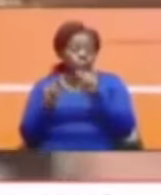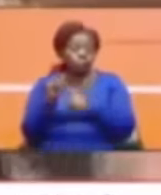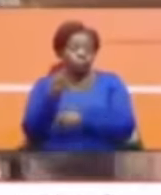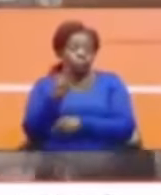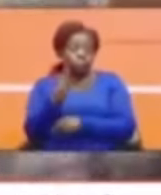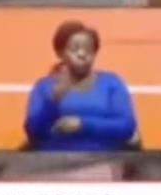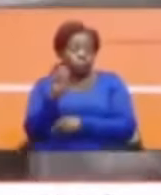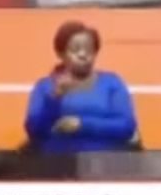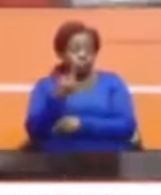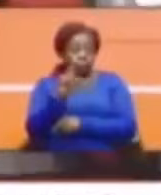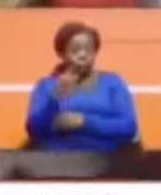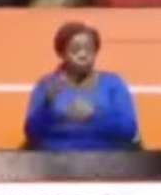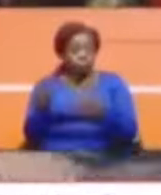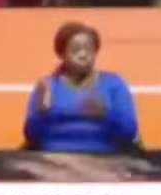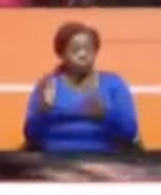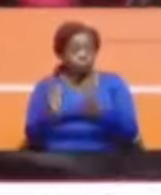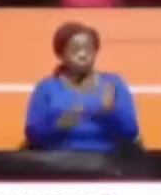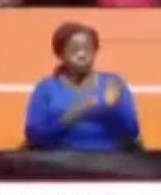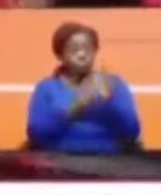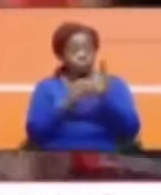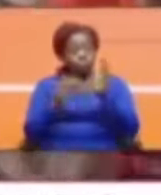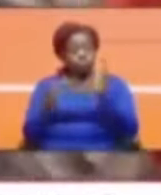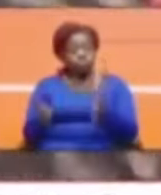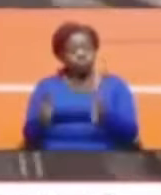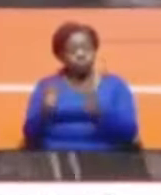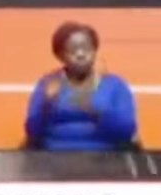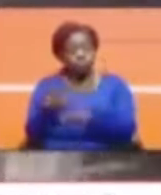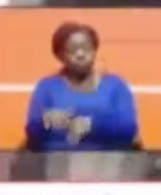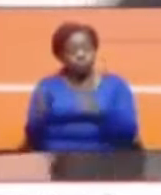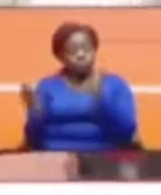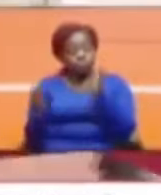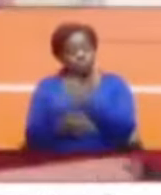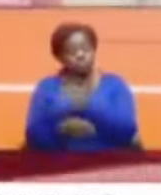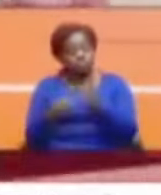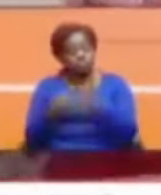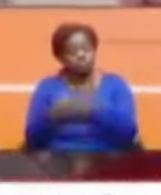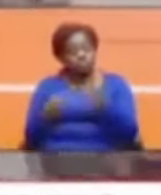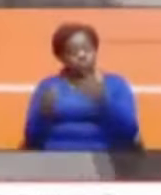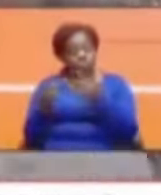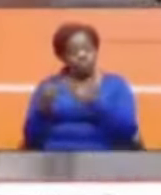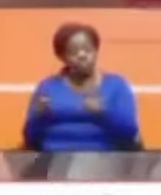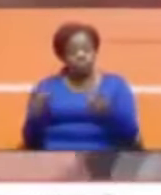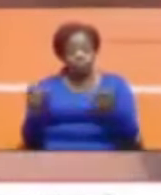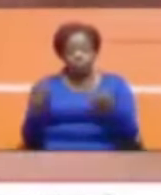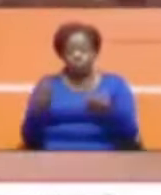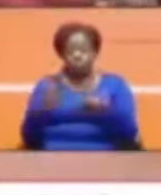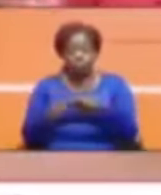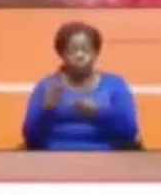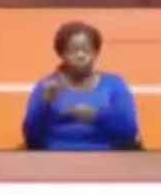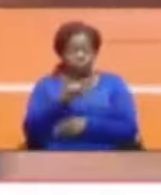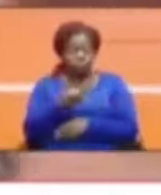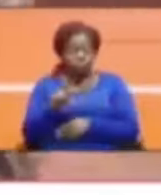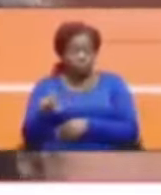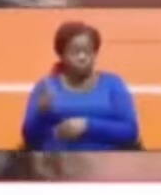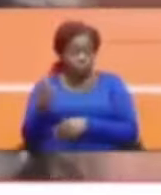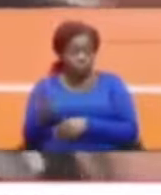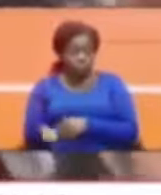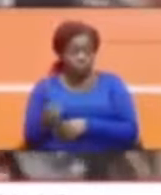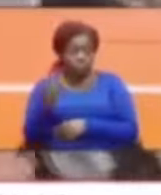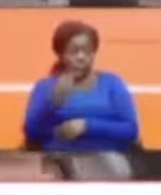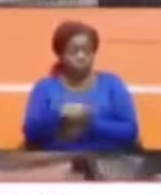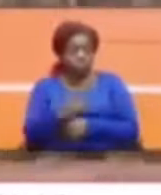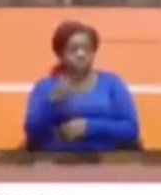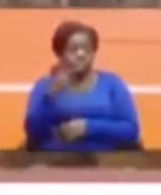ekololo awategekeddwa omwoleso gw'ebyobulimi Gagadde ogwa Vestman ogugenda okutandika ku Lwokutaano lwa wiiki eno ng'ennaku